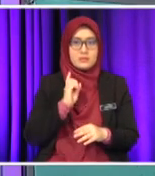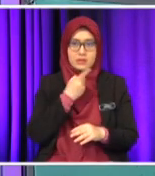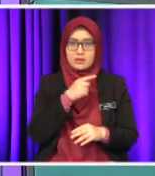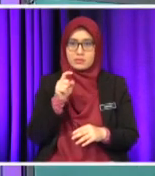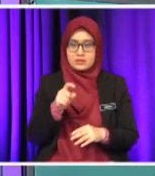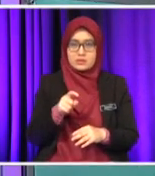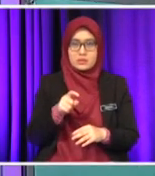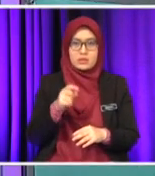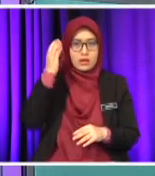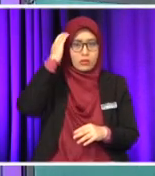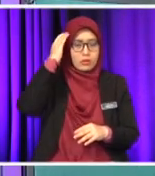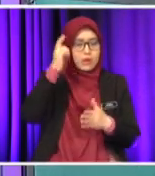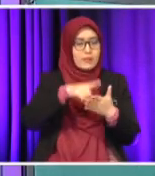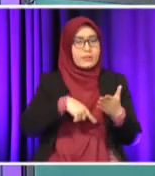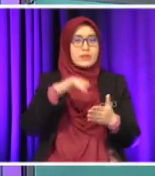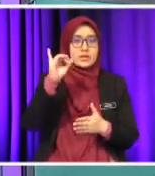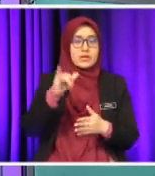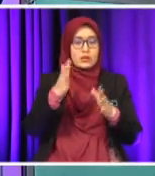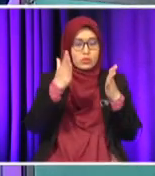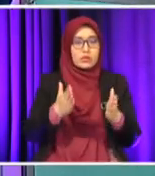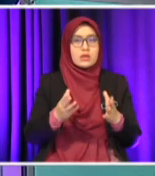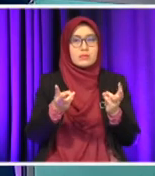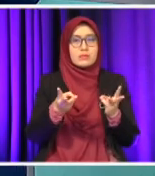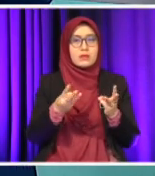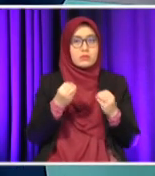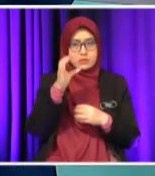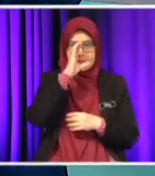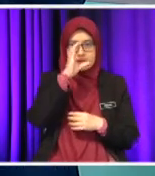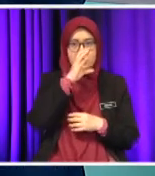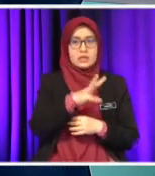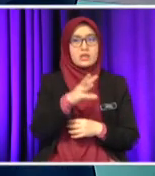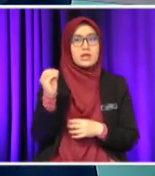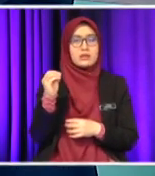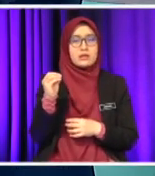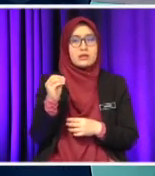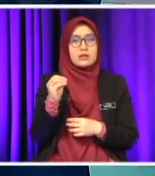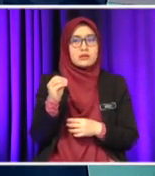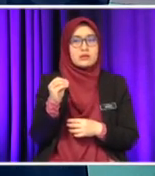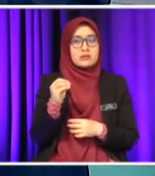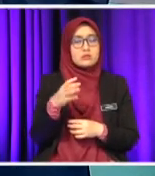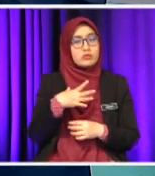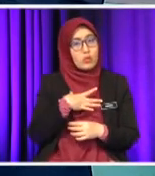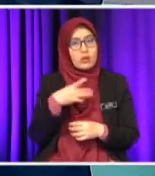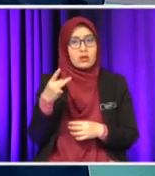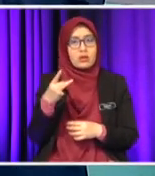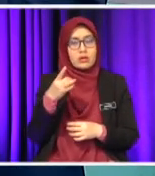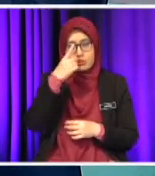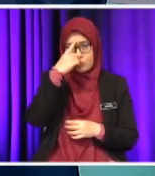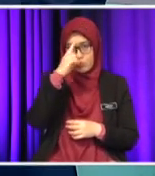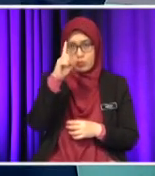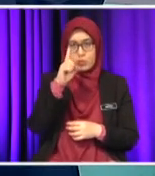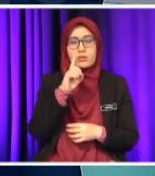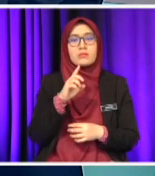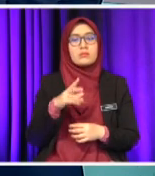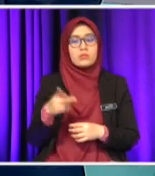ataupun nilai tambah yang mereka inginkan suatu produk jadi kita bermula dengan